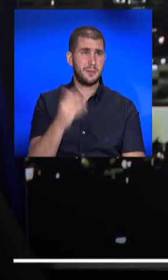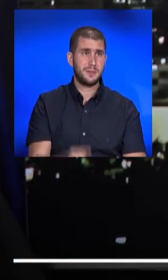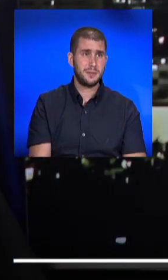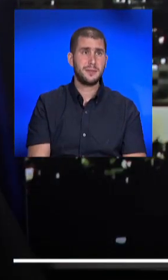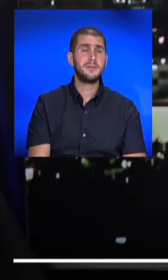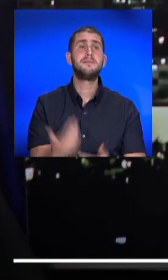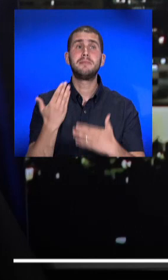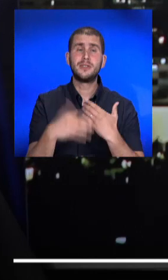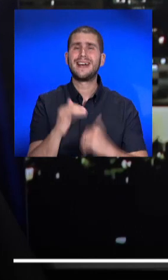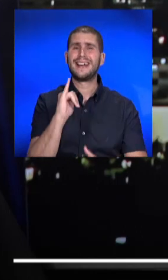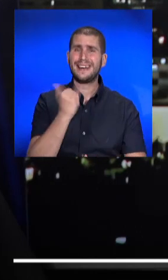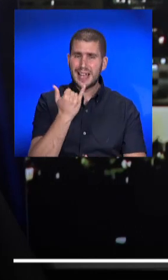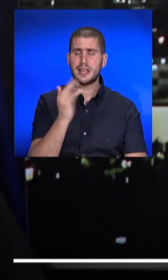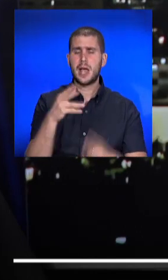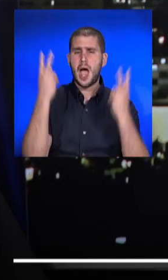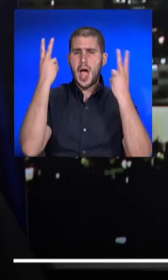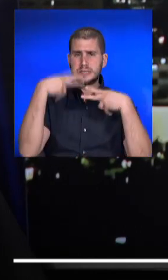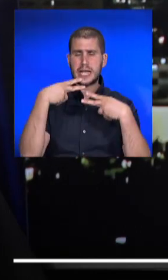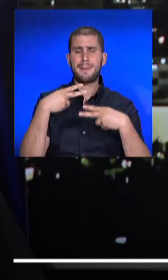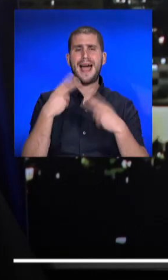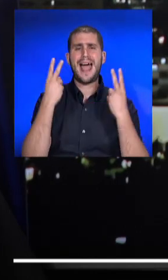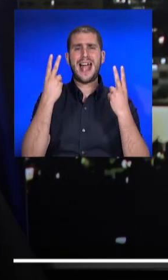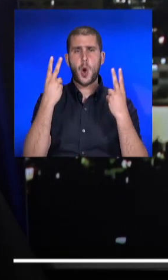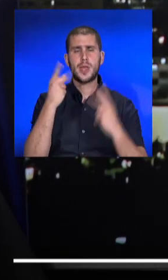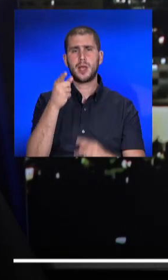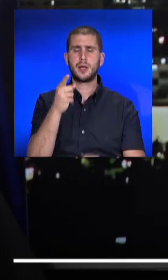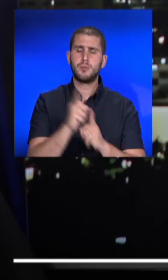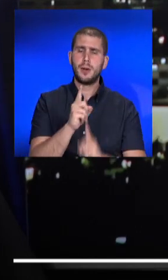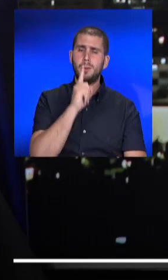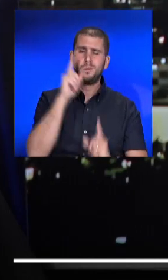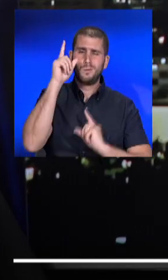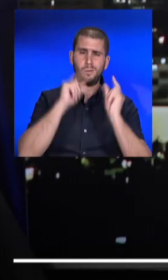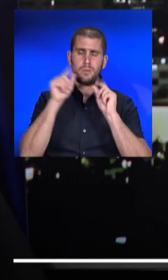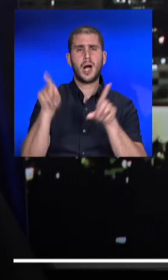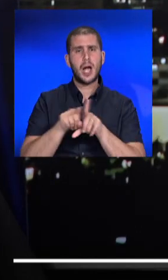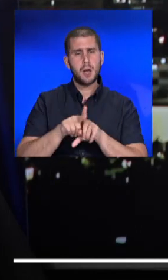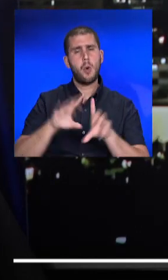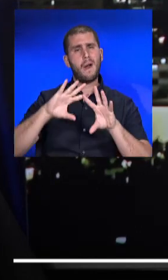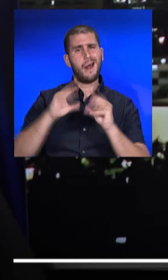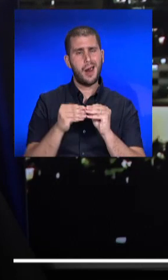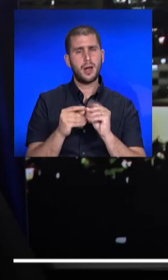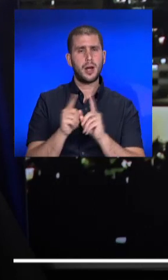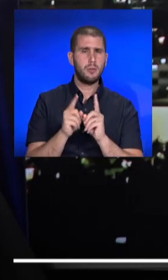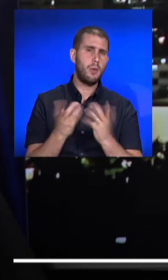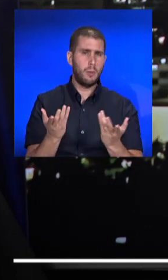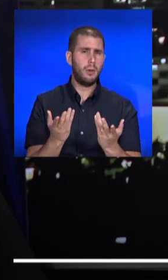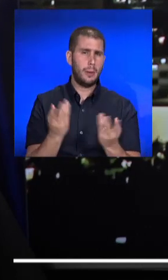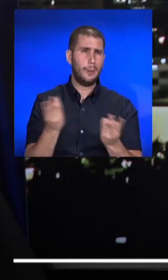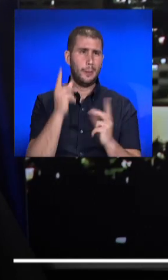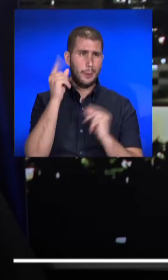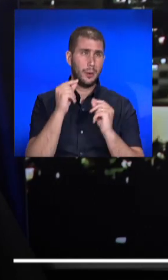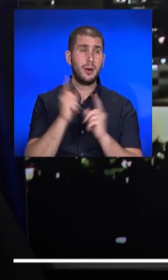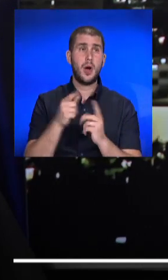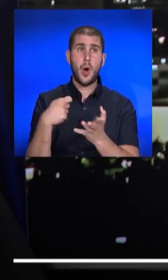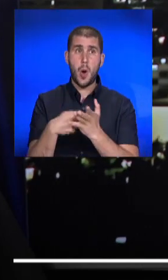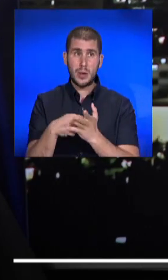של דבר כן הושגה הסכמה עקרונית, הסכמה שבשתיקה, הסכמה בקווים כלליים, הסכמה במצמוצי עיניים בין האוצר,